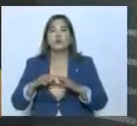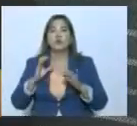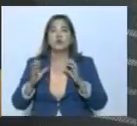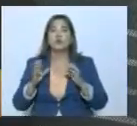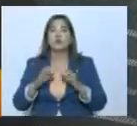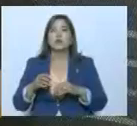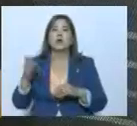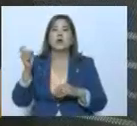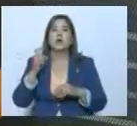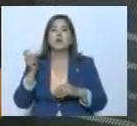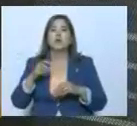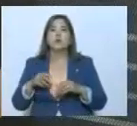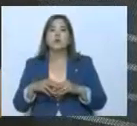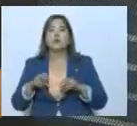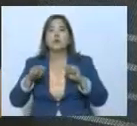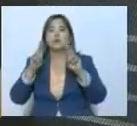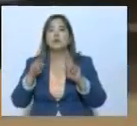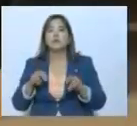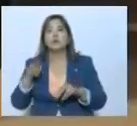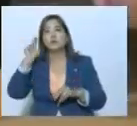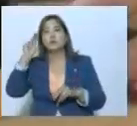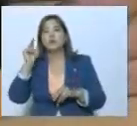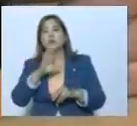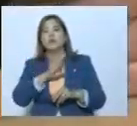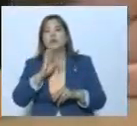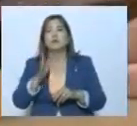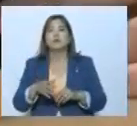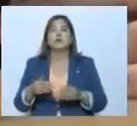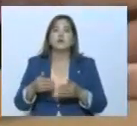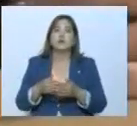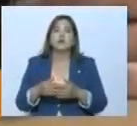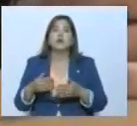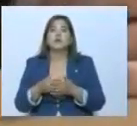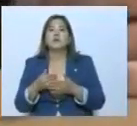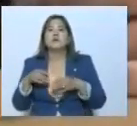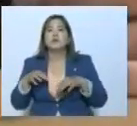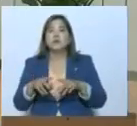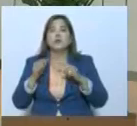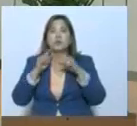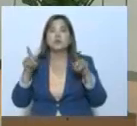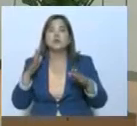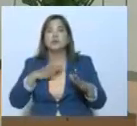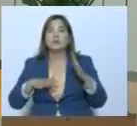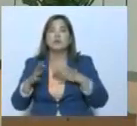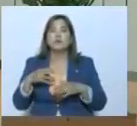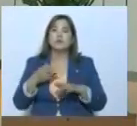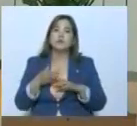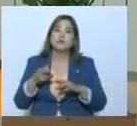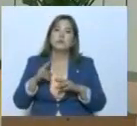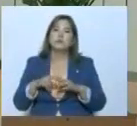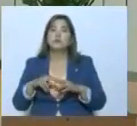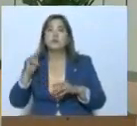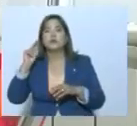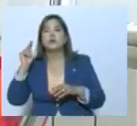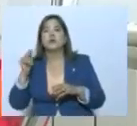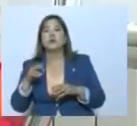жатыр. Ол ұлттық қор балаларға бағдарламасы жөнінде жаңалықтардан естігенде ерекше қуанған, өйткені бұл ақшаға оқу ақысының бір бөлігін